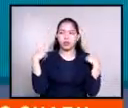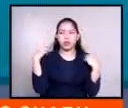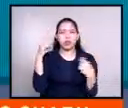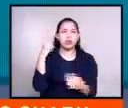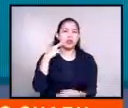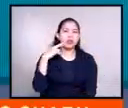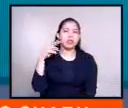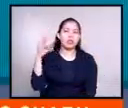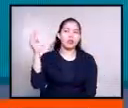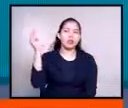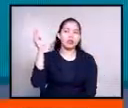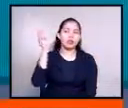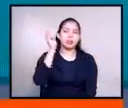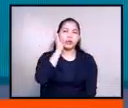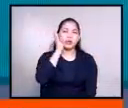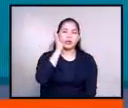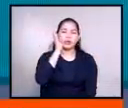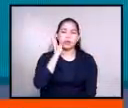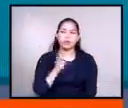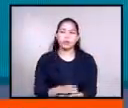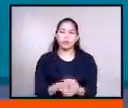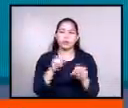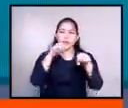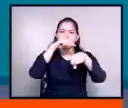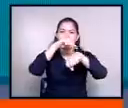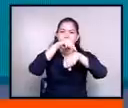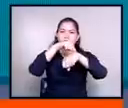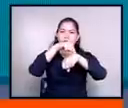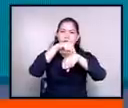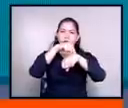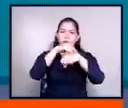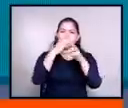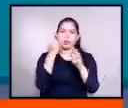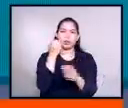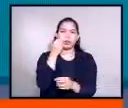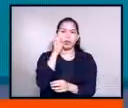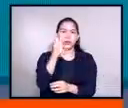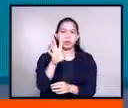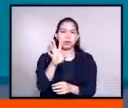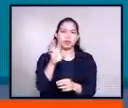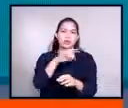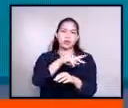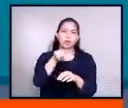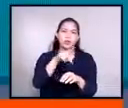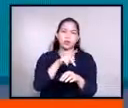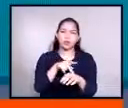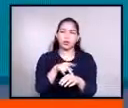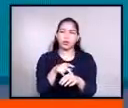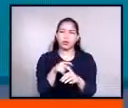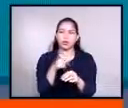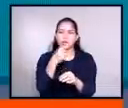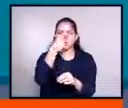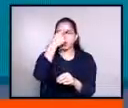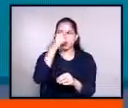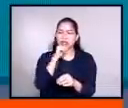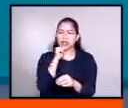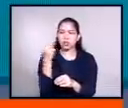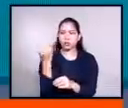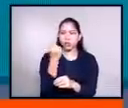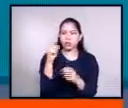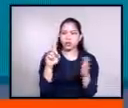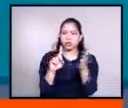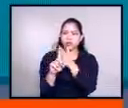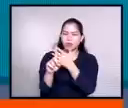Ann Banao. Panahon na raw po para makauwi na siya dito sa Pilipinas. Hindi lang daw po Sampala ang inaabot niya